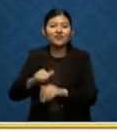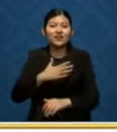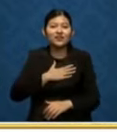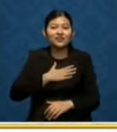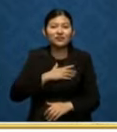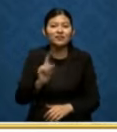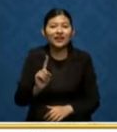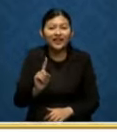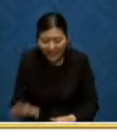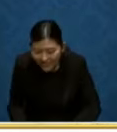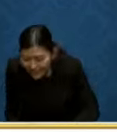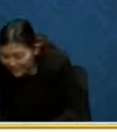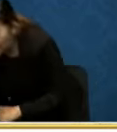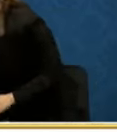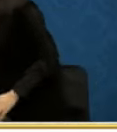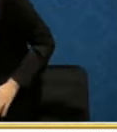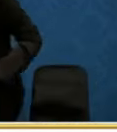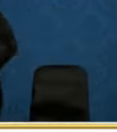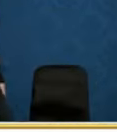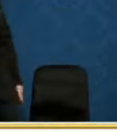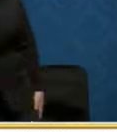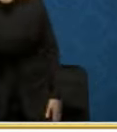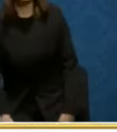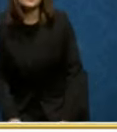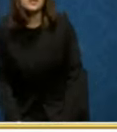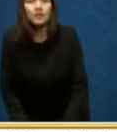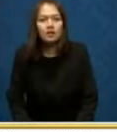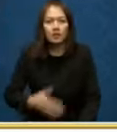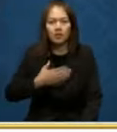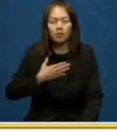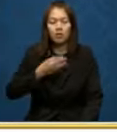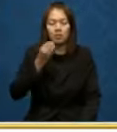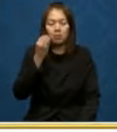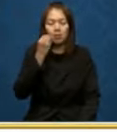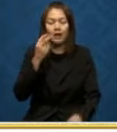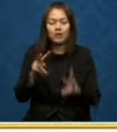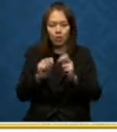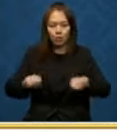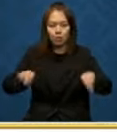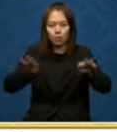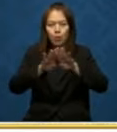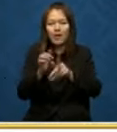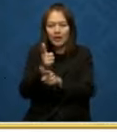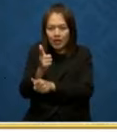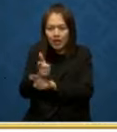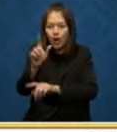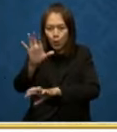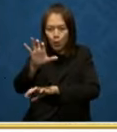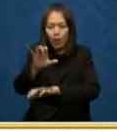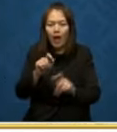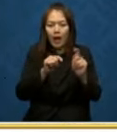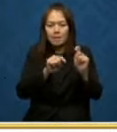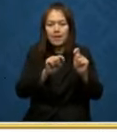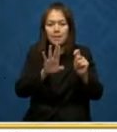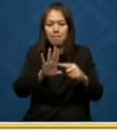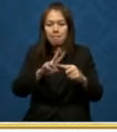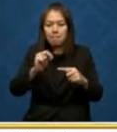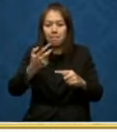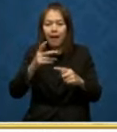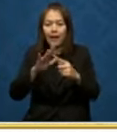อยู่ในพื้นที่จังหวัดนครปฐมครับที่มีการเลี้ยงอ่าเลี้ยงกุ้งขาวในพื้นที่นะครับทั้งอำเภอบางเลนนะครับและอำเภอดอนตูมและ